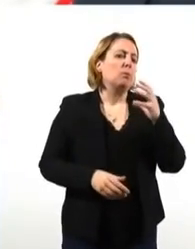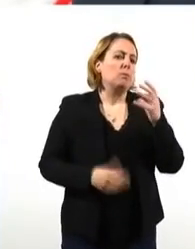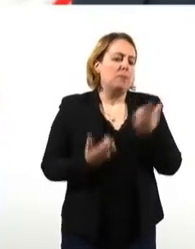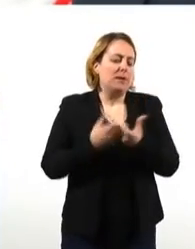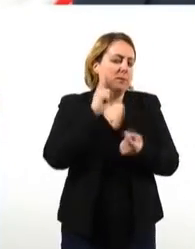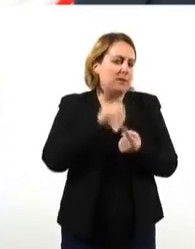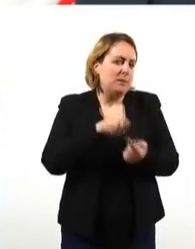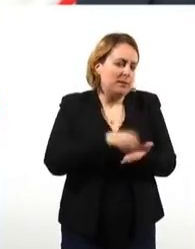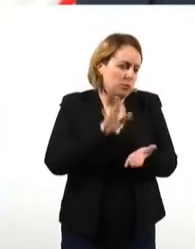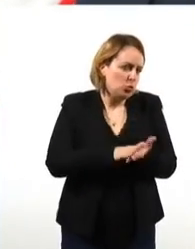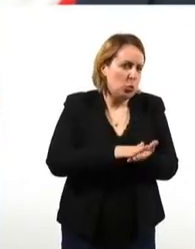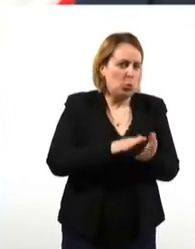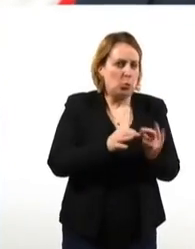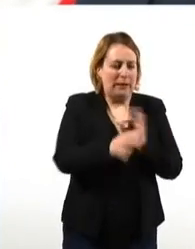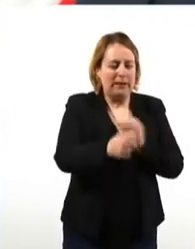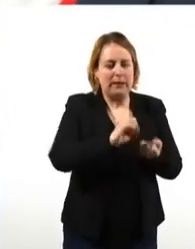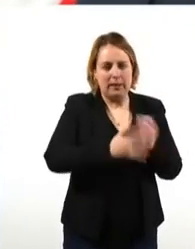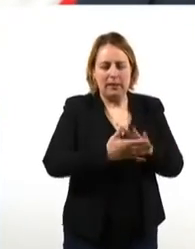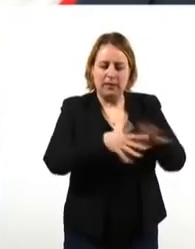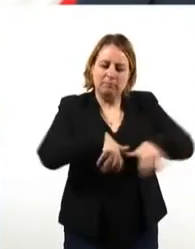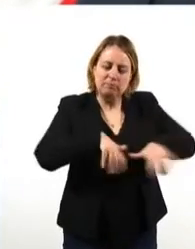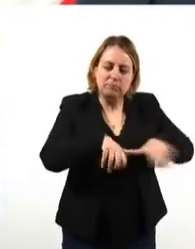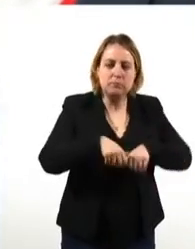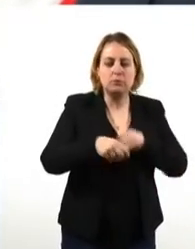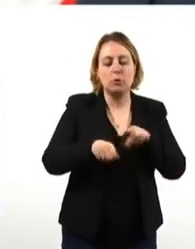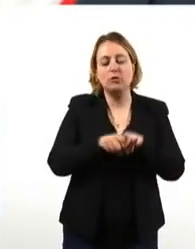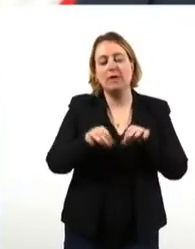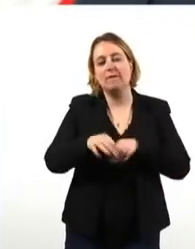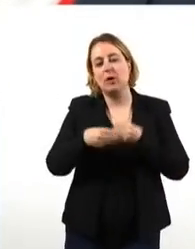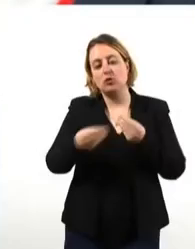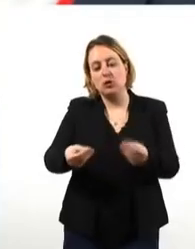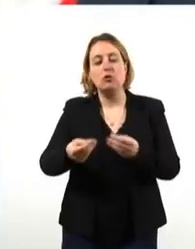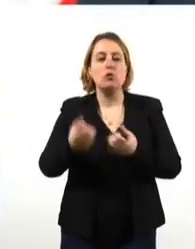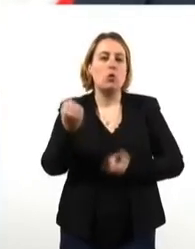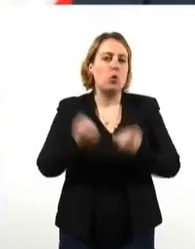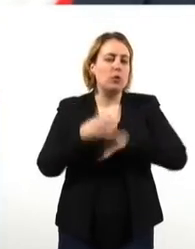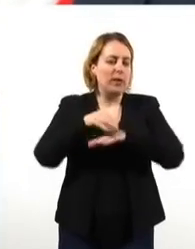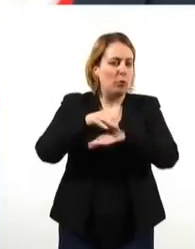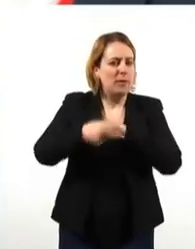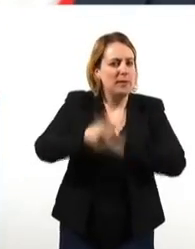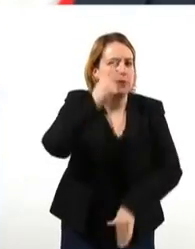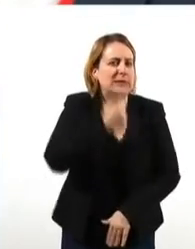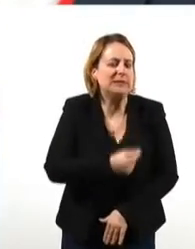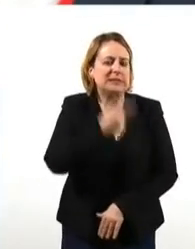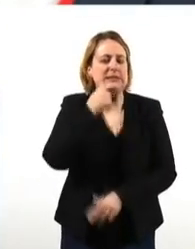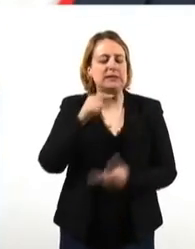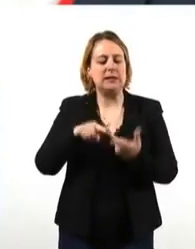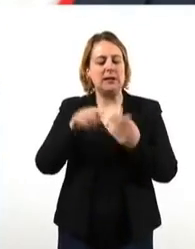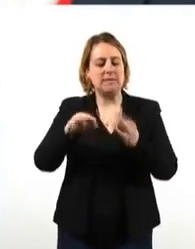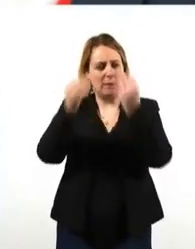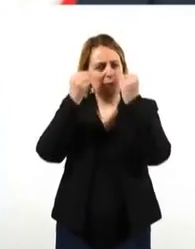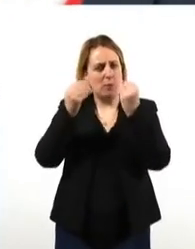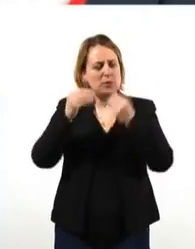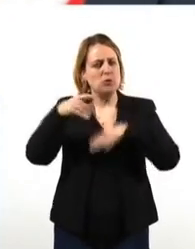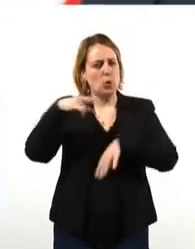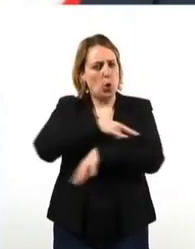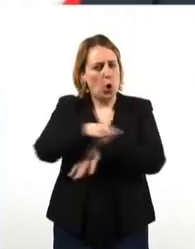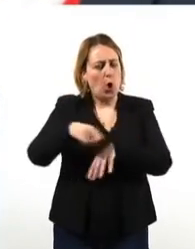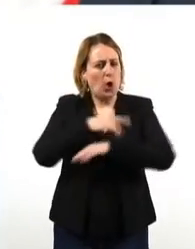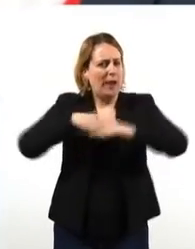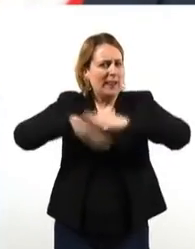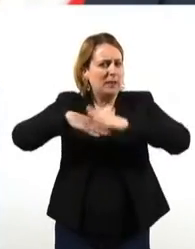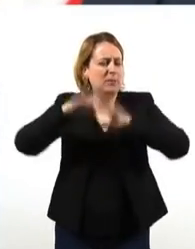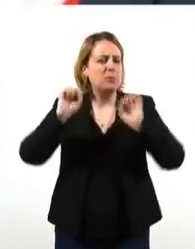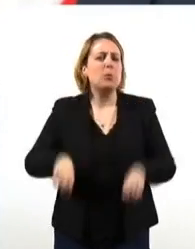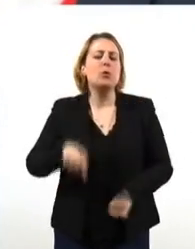des choses qui permettent de faciliter la conduite accompagnée, qui permettent de limiter le coût ou le nombre d'heures de formation. Par exemple, aujourd'hui, si vous